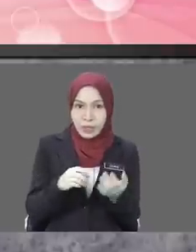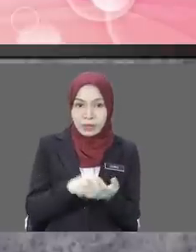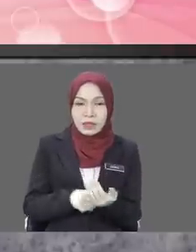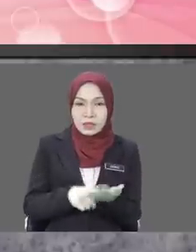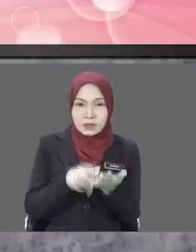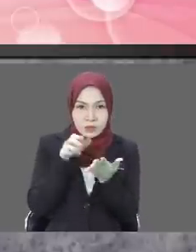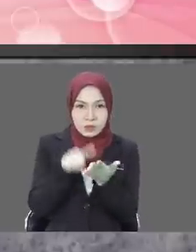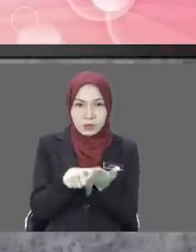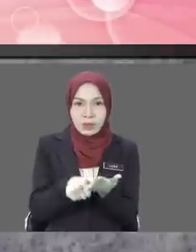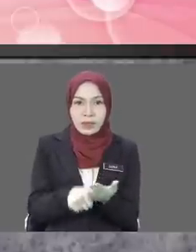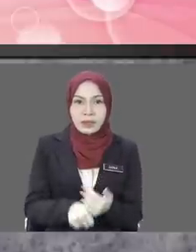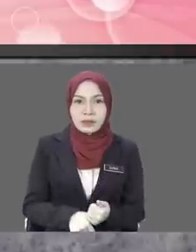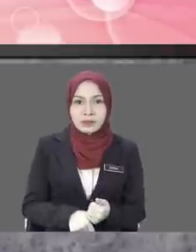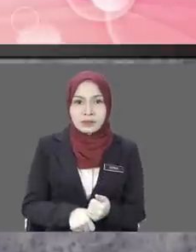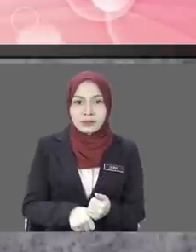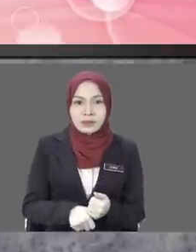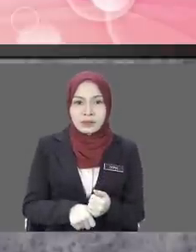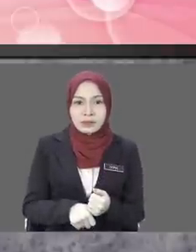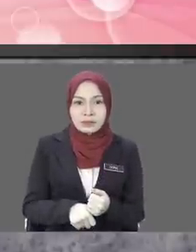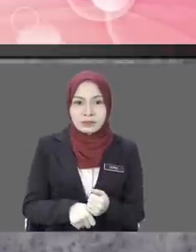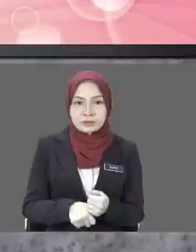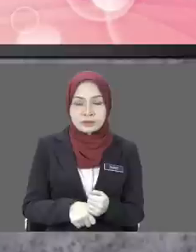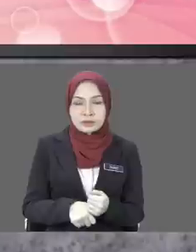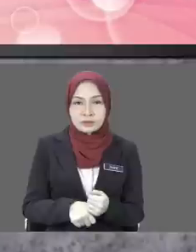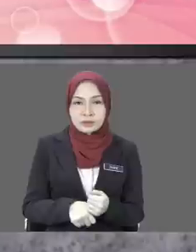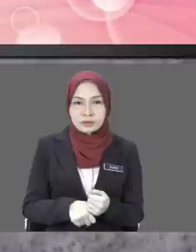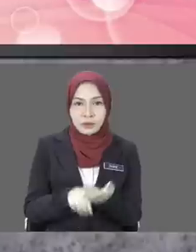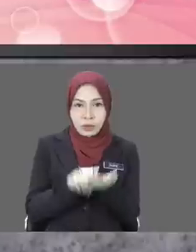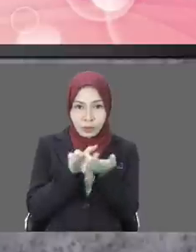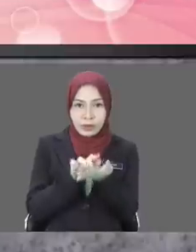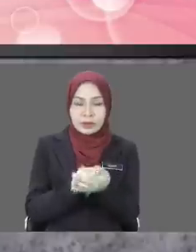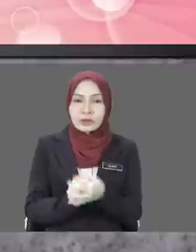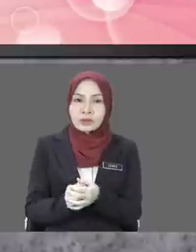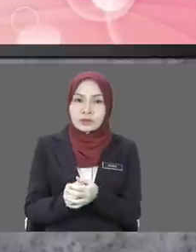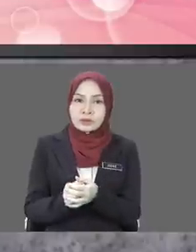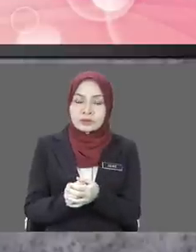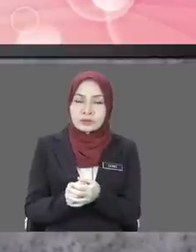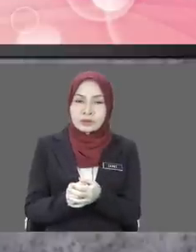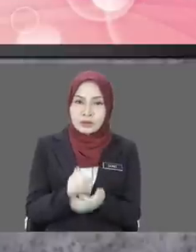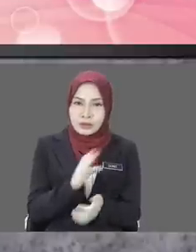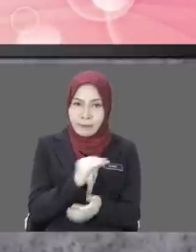Selain itu pegawai psikologi terlibat dalam program-program